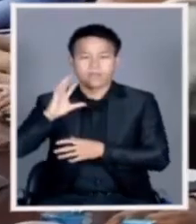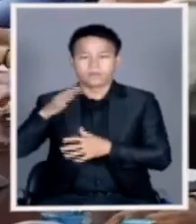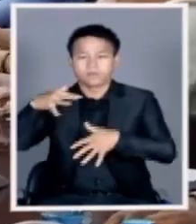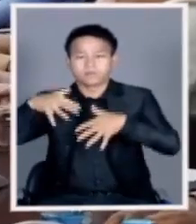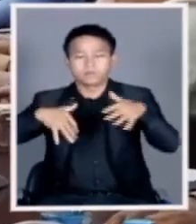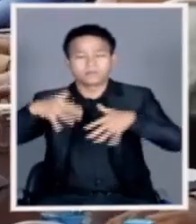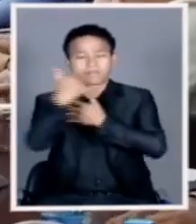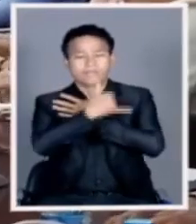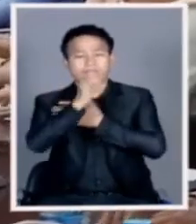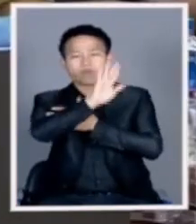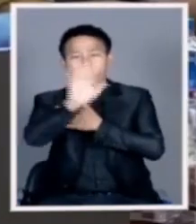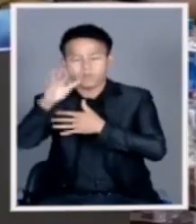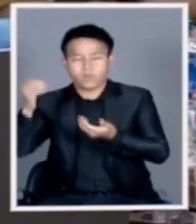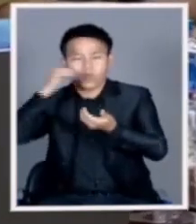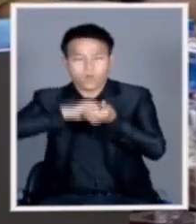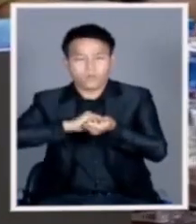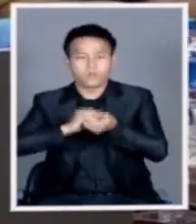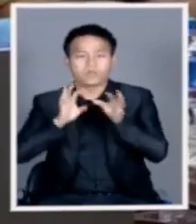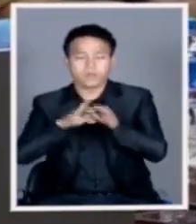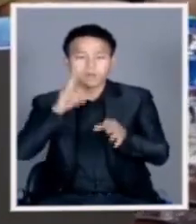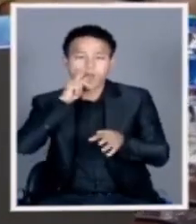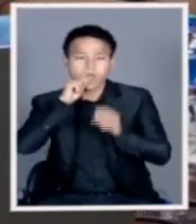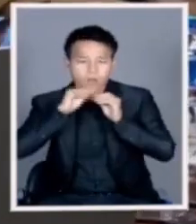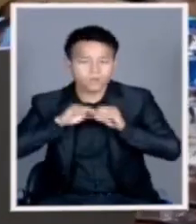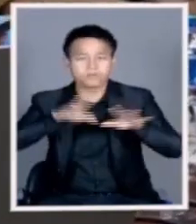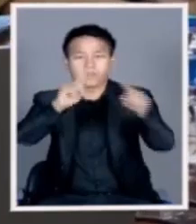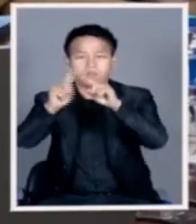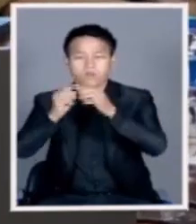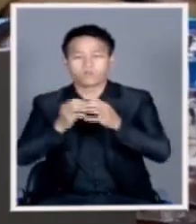ลงทุนในเวียดนามแถลงข่าวให้กว้างขยายขอบเขตการพัวพัน